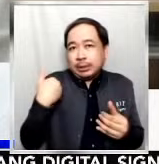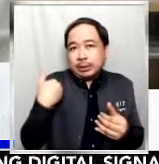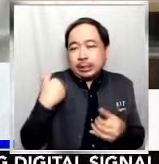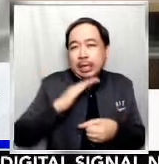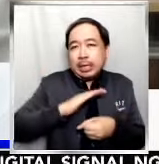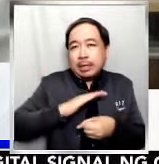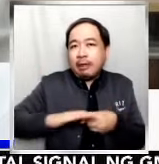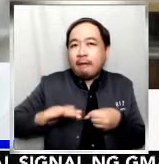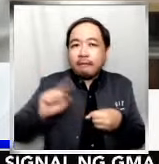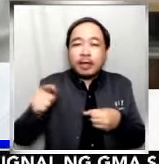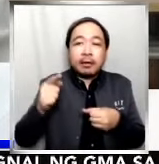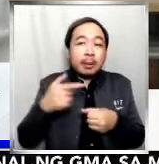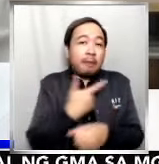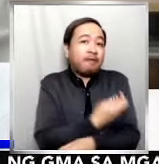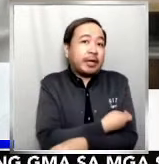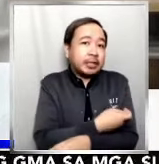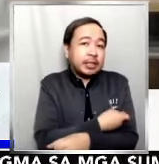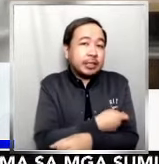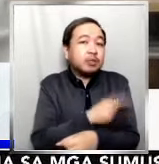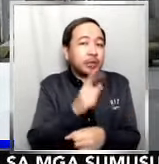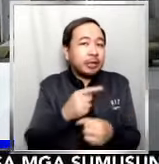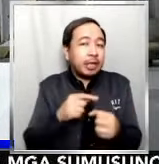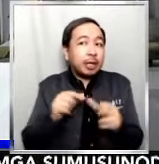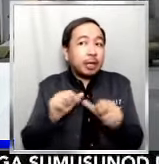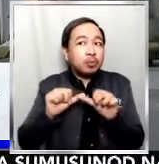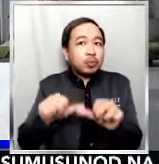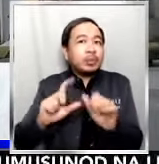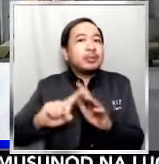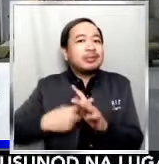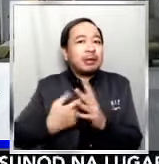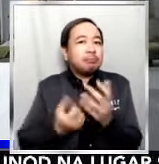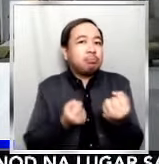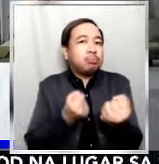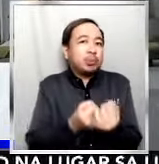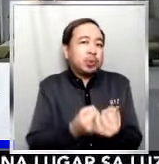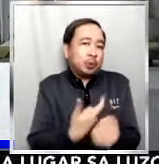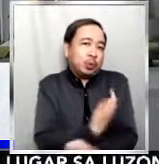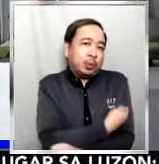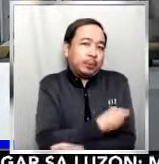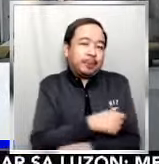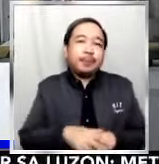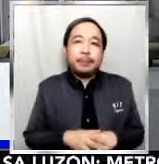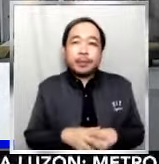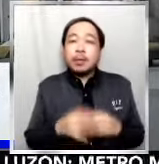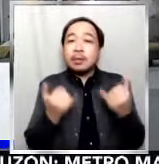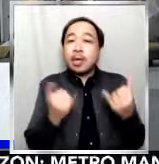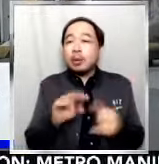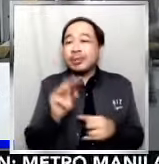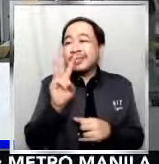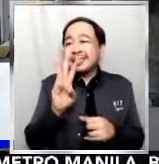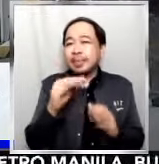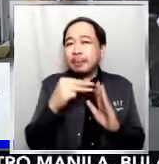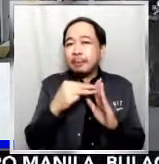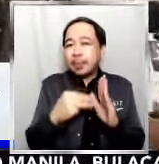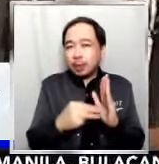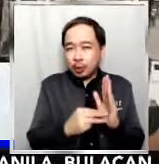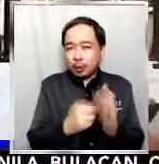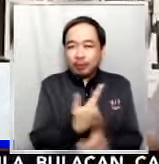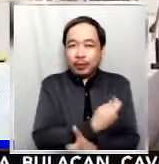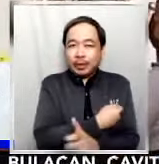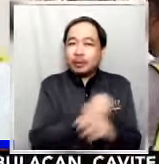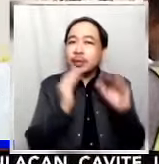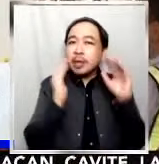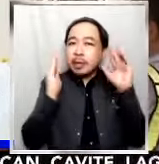makapagbigay tayo ng booster shots for our population. Samantala, 16 million doses ng bakuna ang inaasahang darating ngayong buwan.